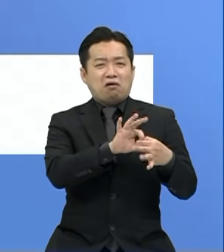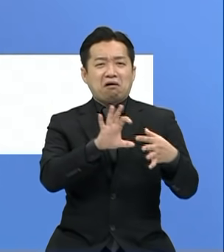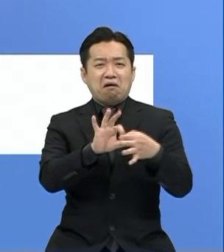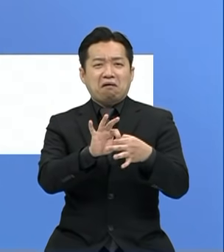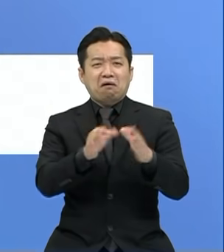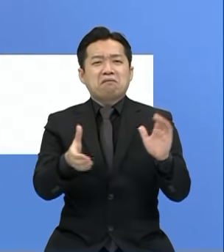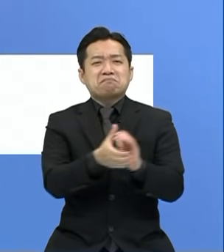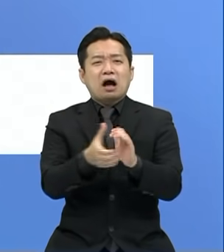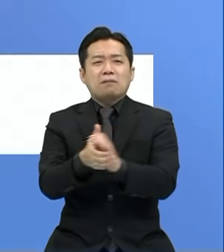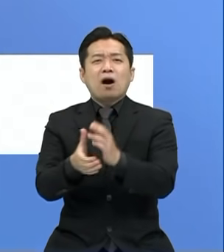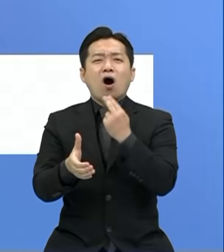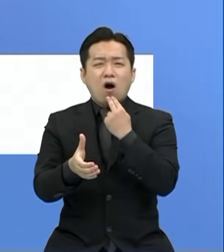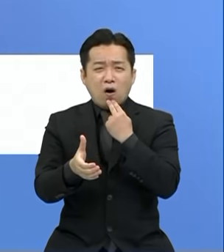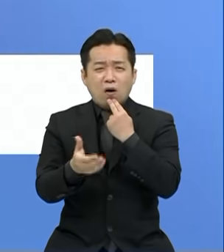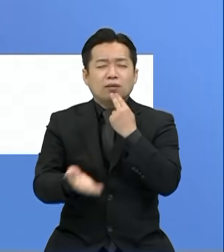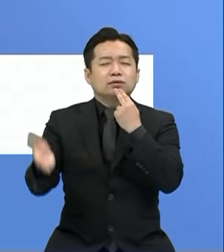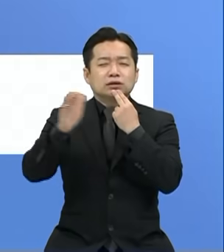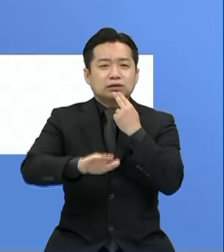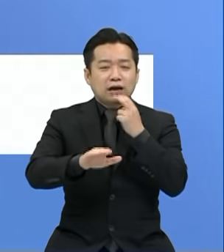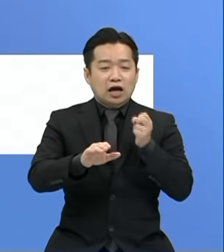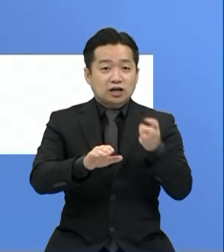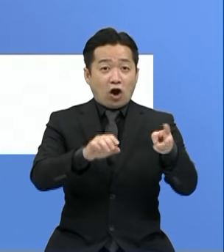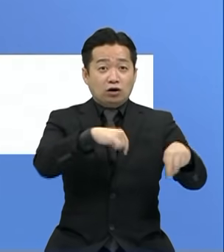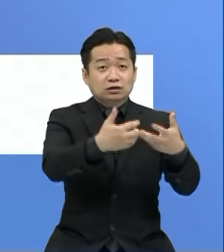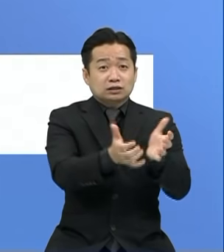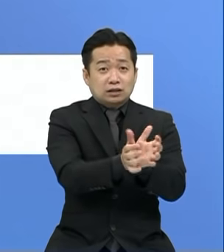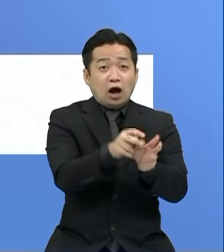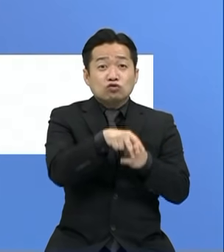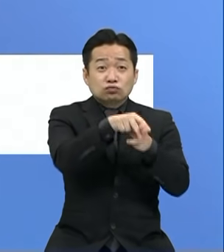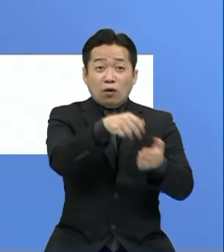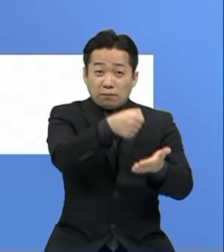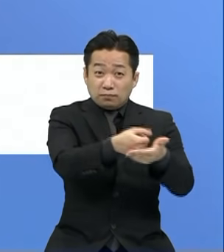사람인데 저를 집권여당의 후보로 선택해 주신 것은